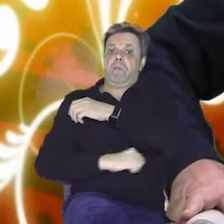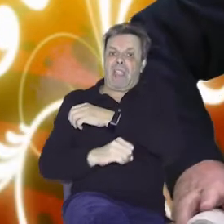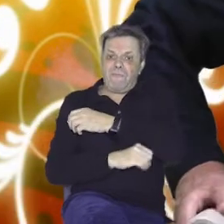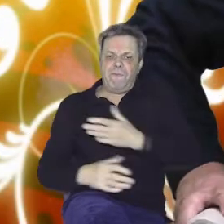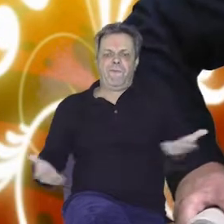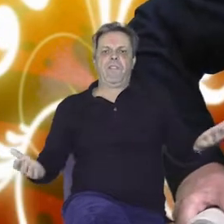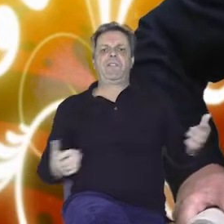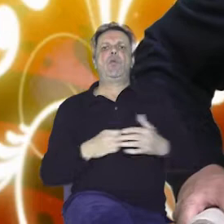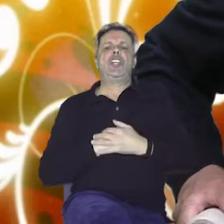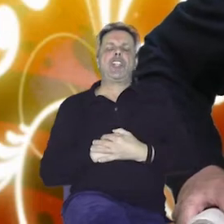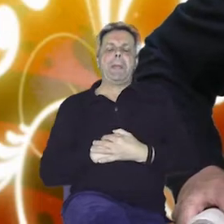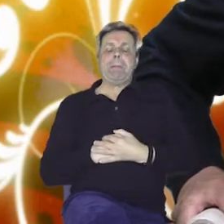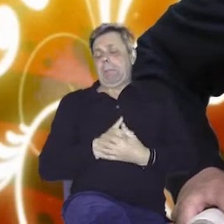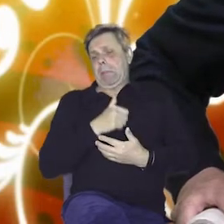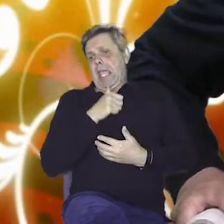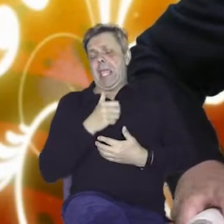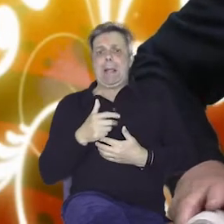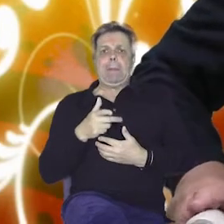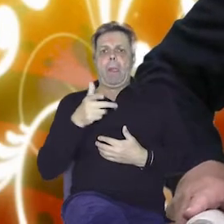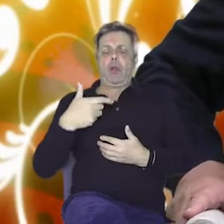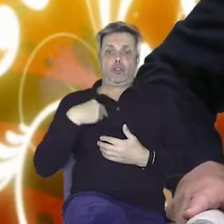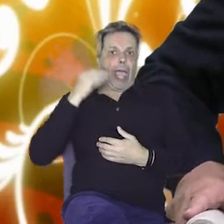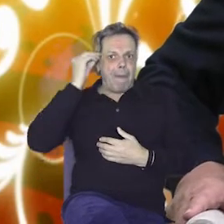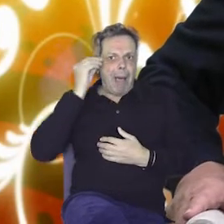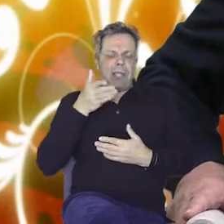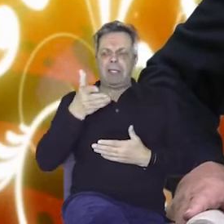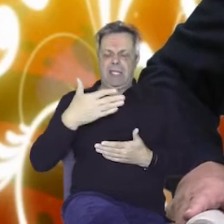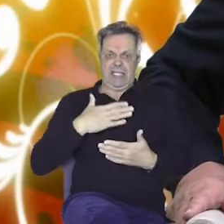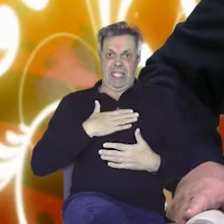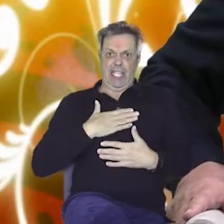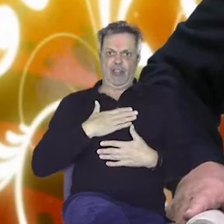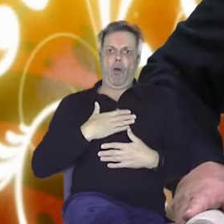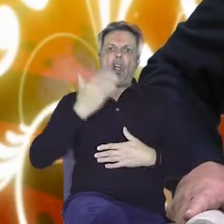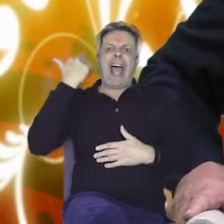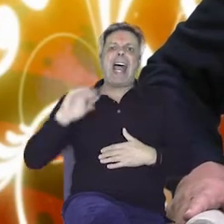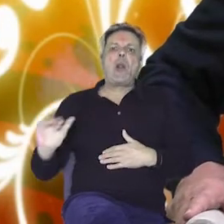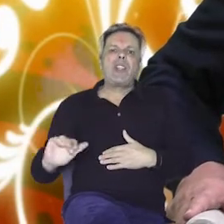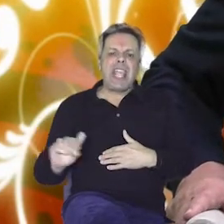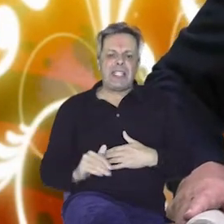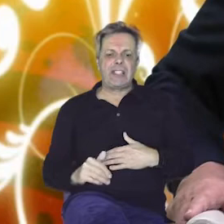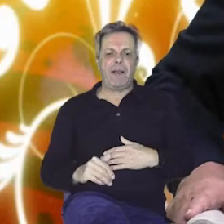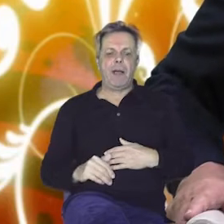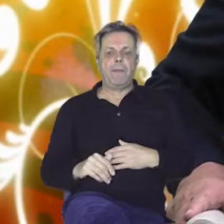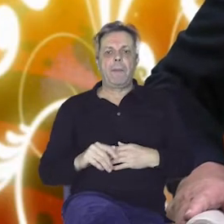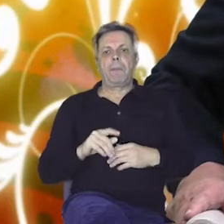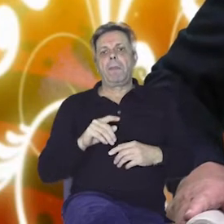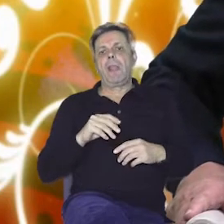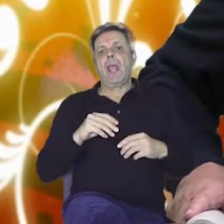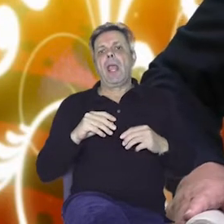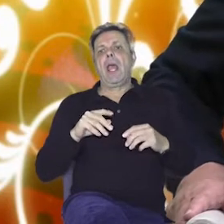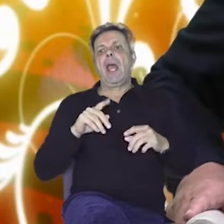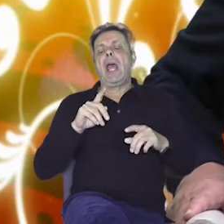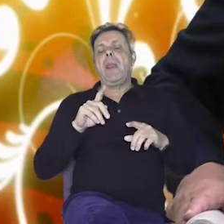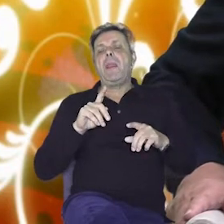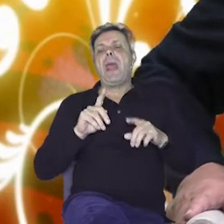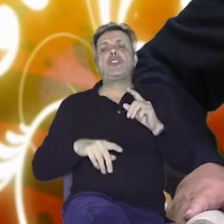dalje. I ono što ja pamtim iz tog svog ranog djetinjstva, nešto sam od toga dao i svom glavnom liku,